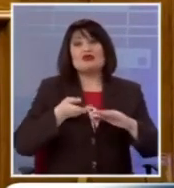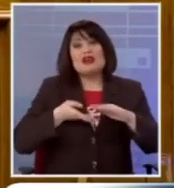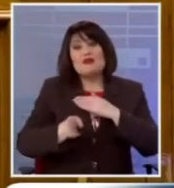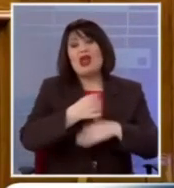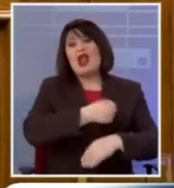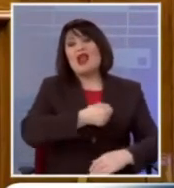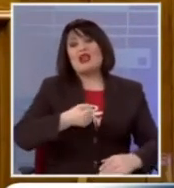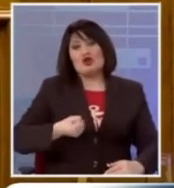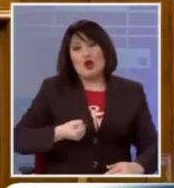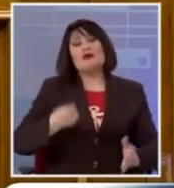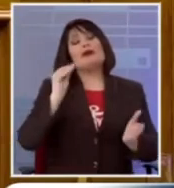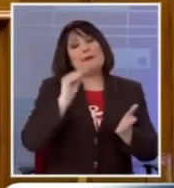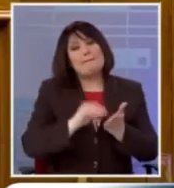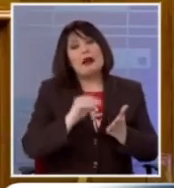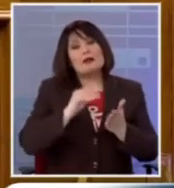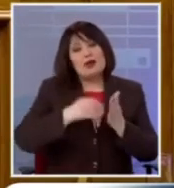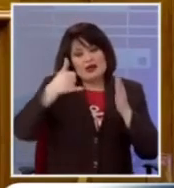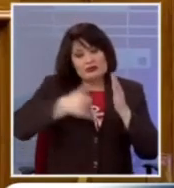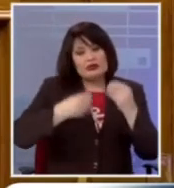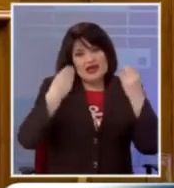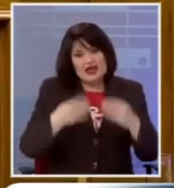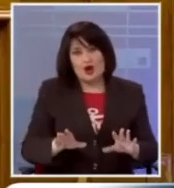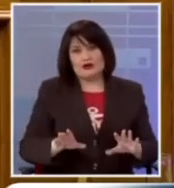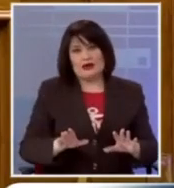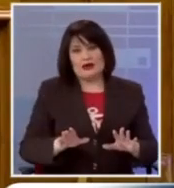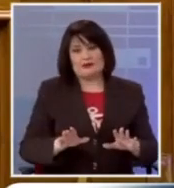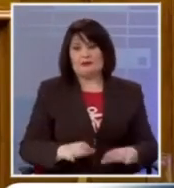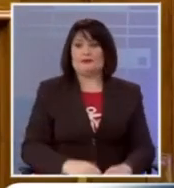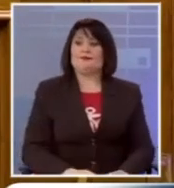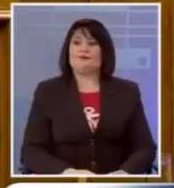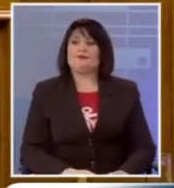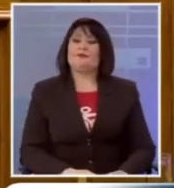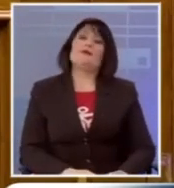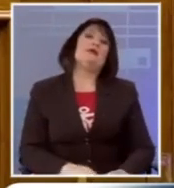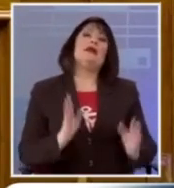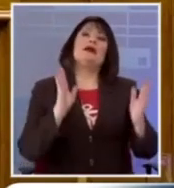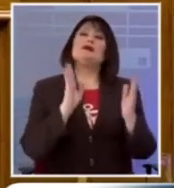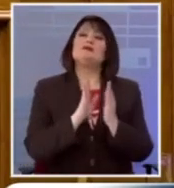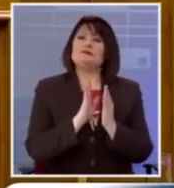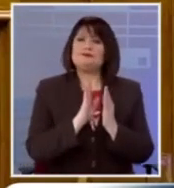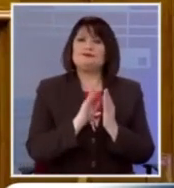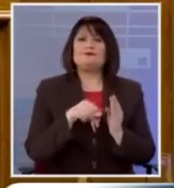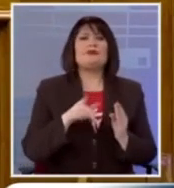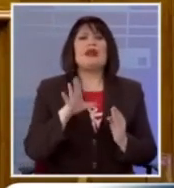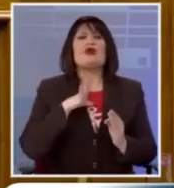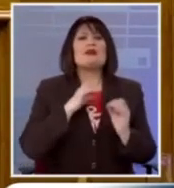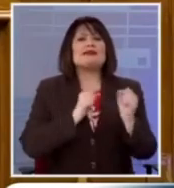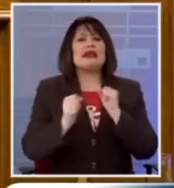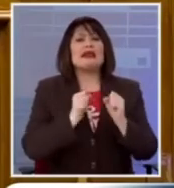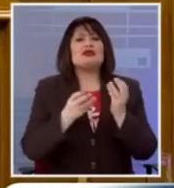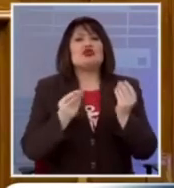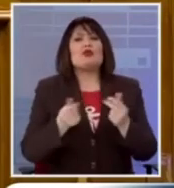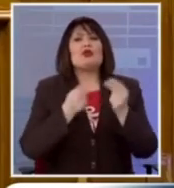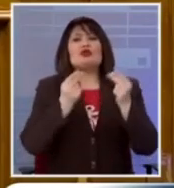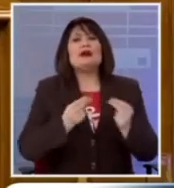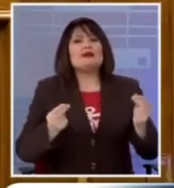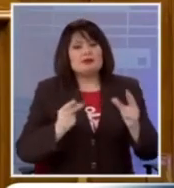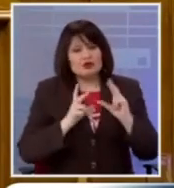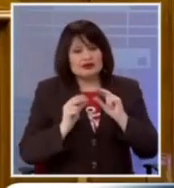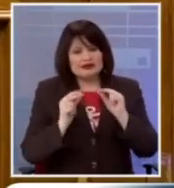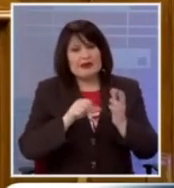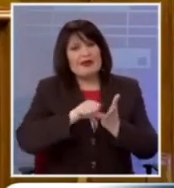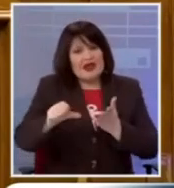λιτότητα αλλά για το βάθεμά της. Αντί να συζητάμε για την αντιμετώπιση της ανθρωπιστικής κρίσης και